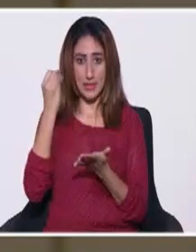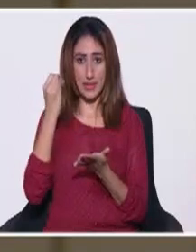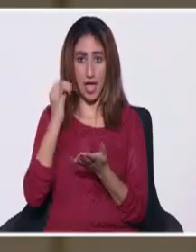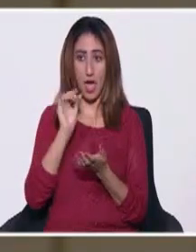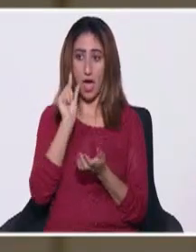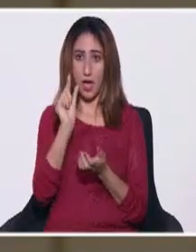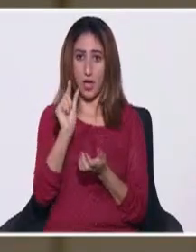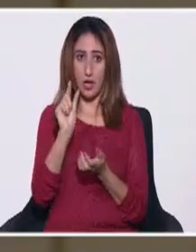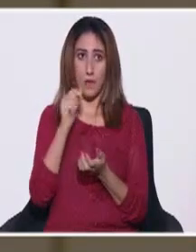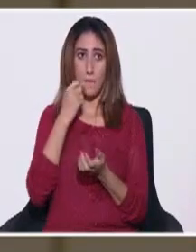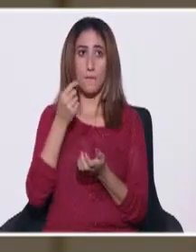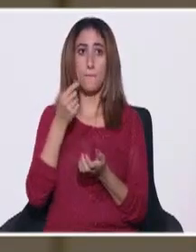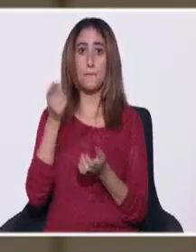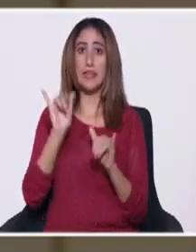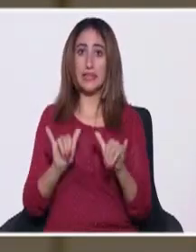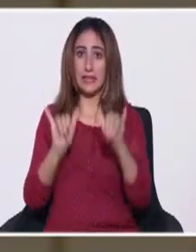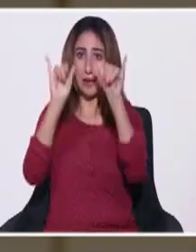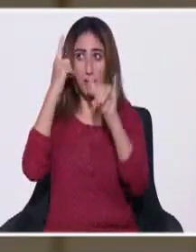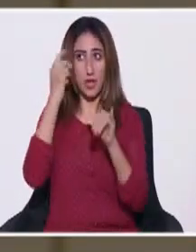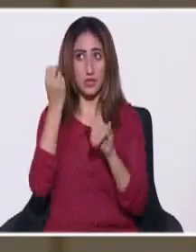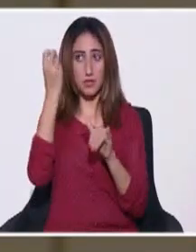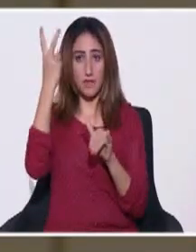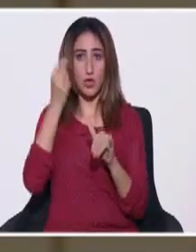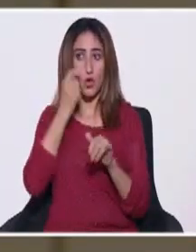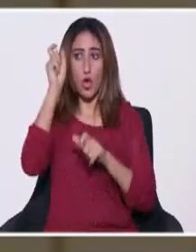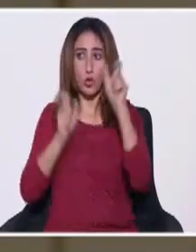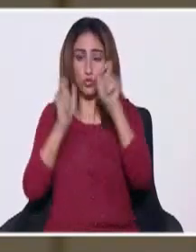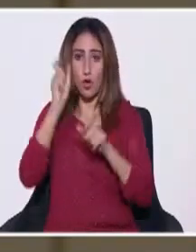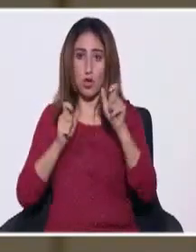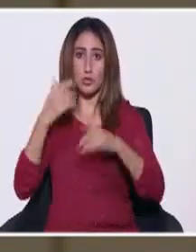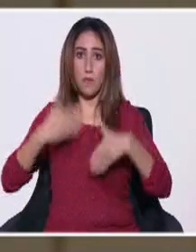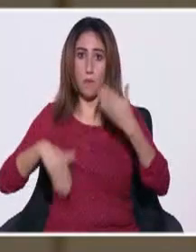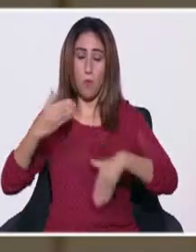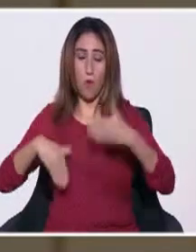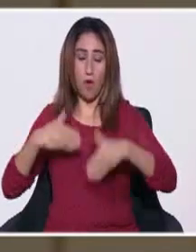مخصصه للتنميه الثقافيه للاشخاص ذوي الاعاقه، لان اللي بيلتحقوا بالدبلومه